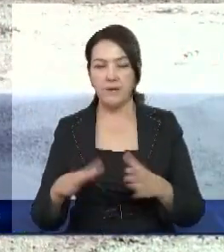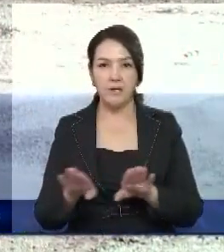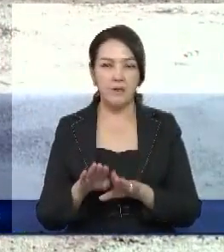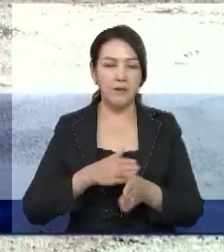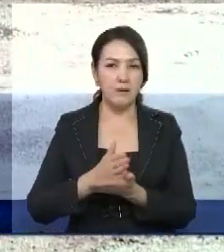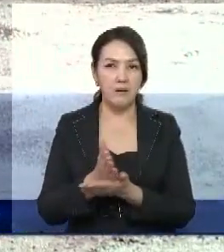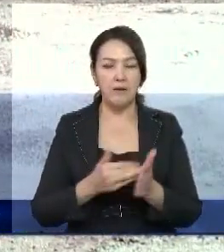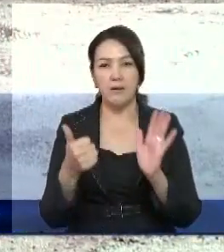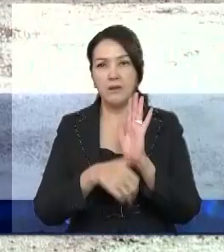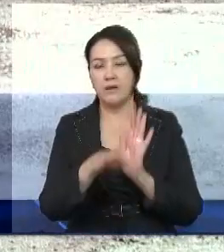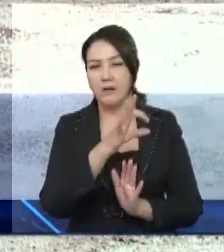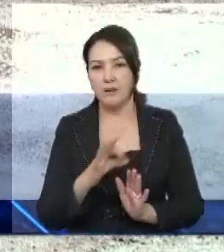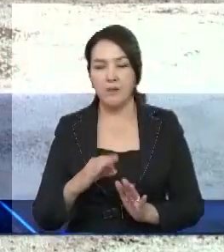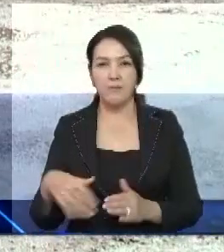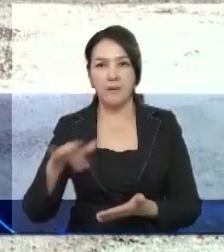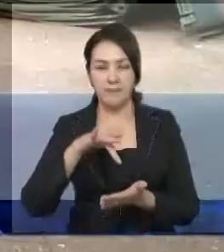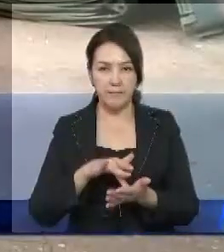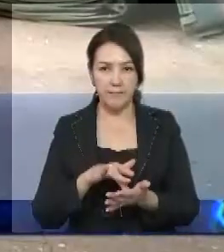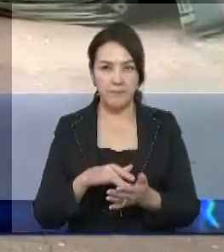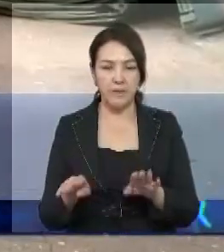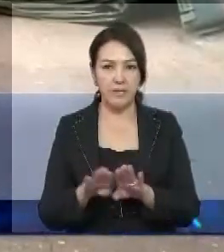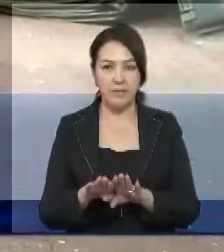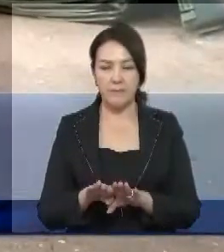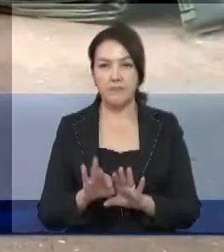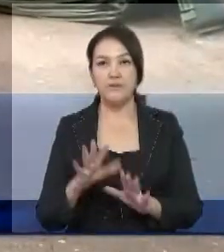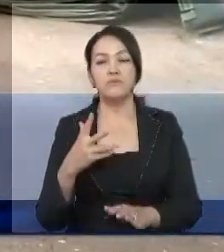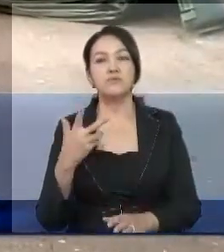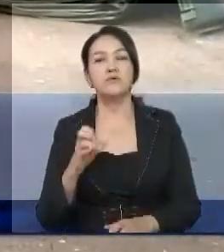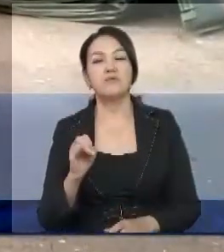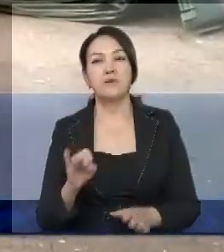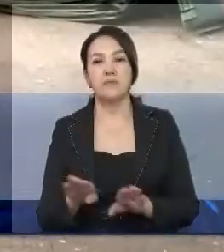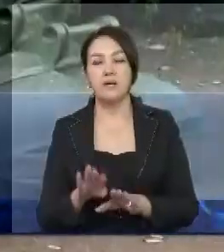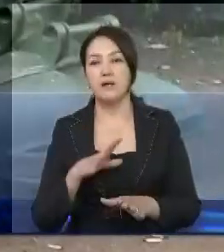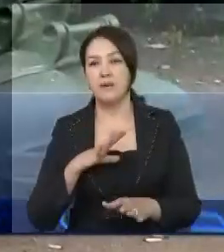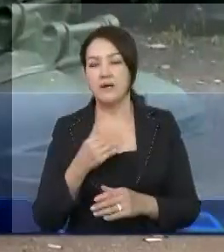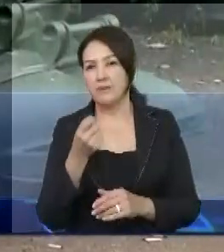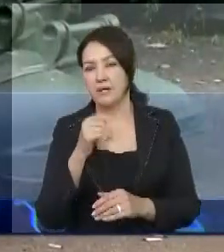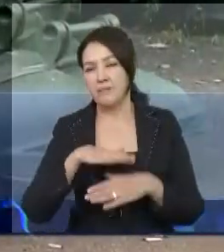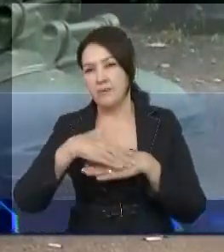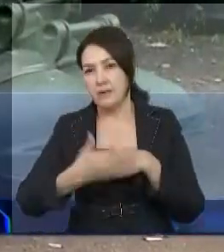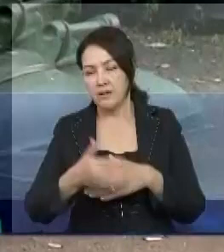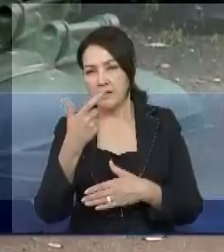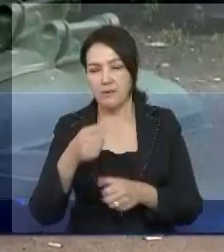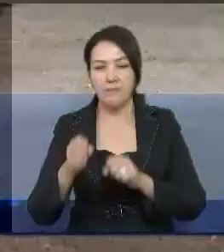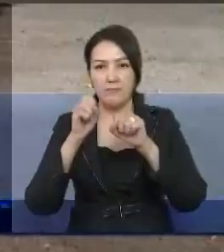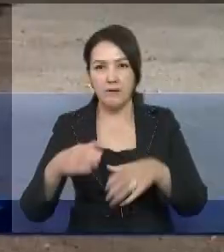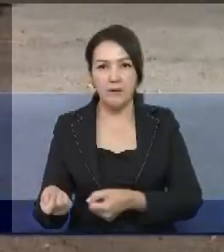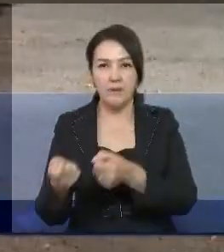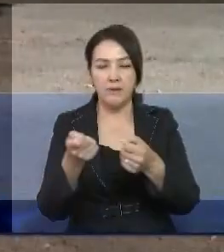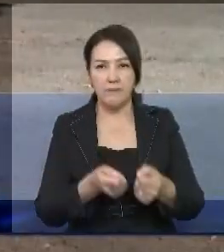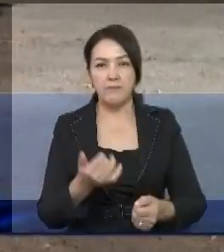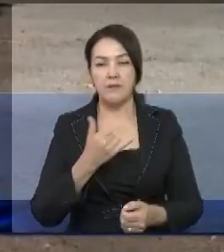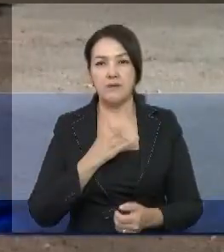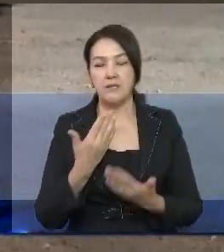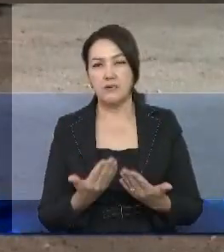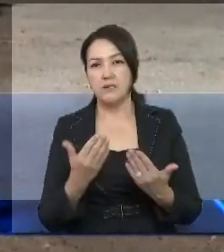обслуживает 60% территории города. Из-за этого, признается руководитель компании, порой происходит небольшое опоздание с вывозом мусора. Сейчас не